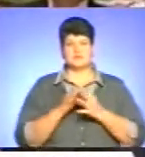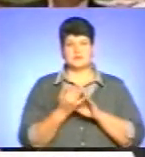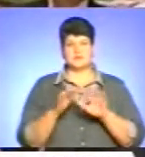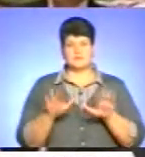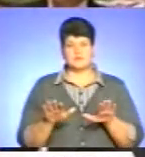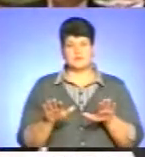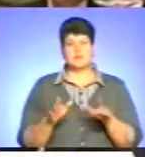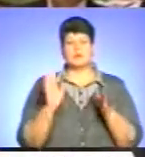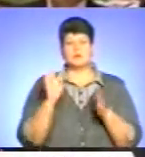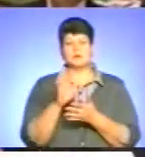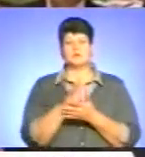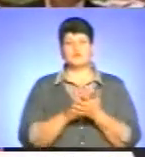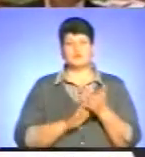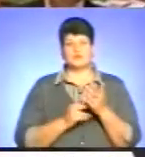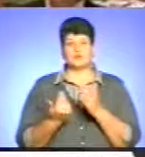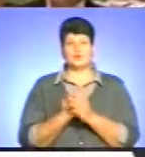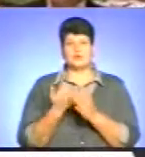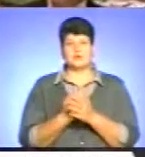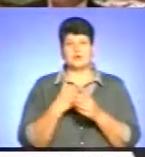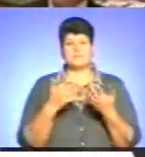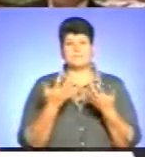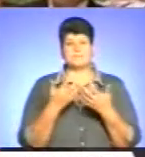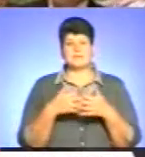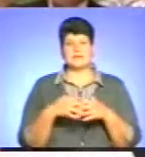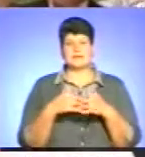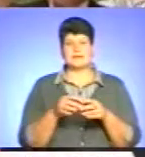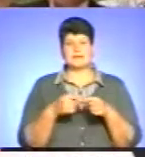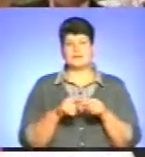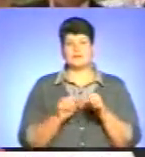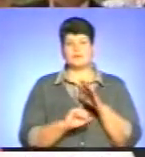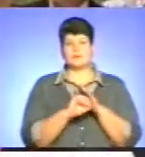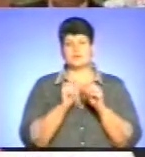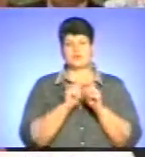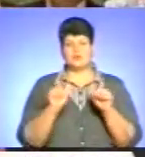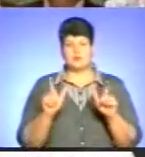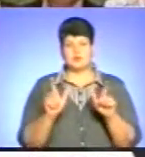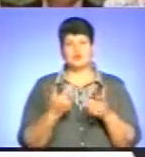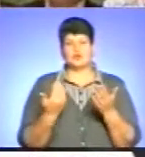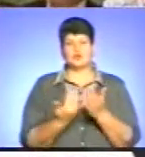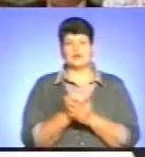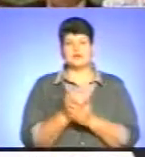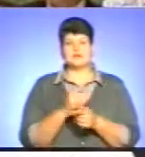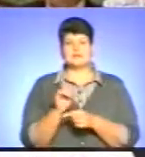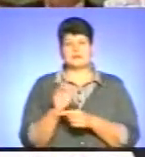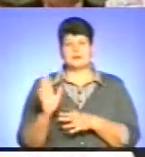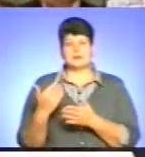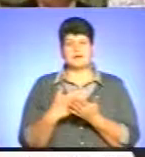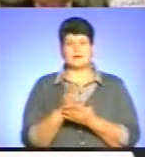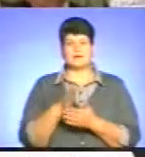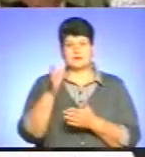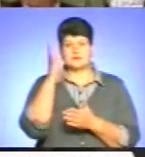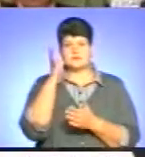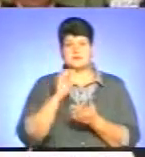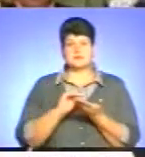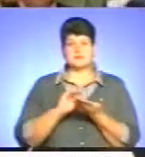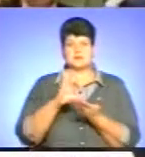і, звичайно, буде продовжуватися оновлення матеріально-технічної бази школи. Я думаю, що новий стандарт – це нова якість освіти, зростання заробітної плати